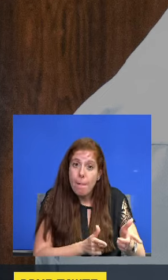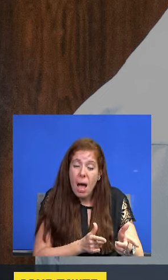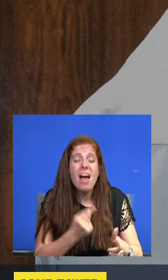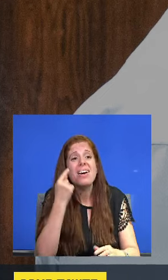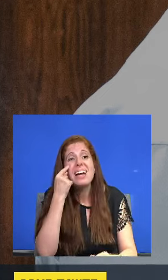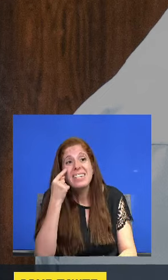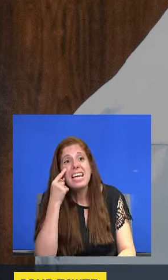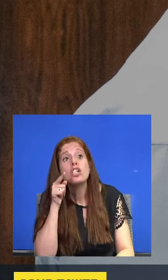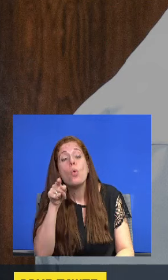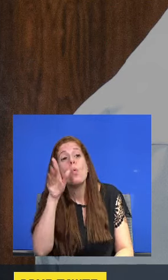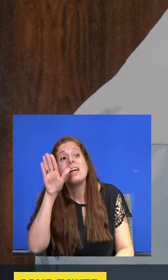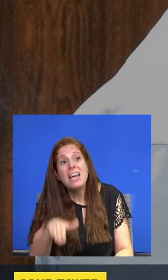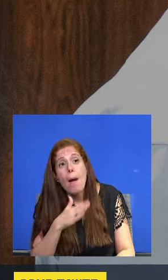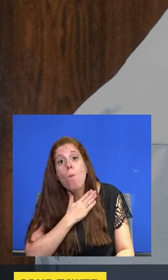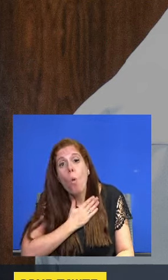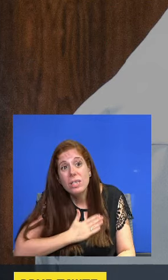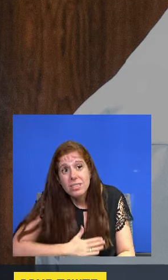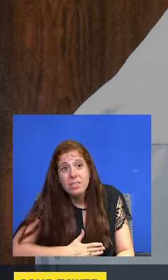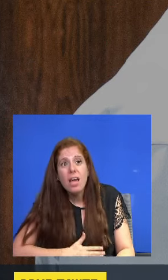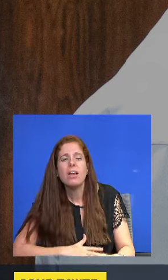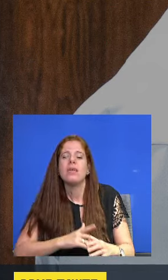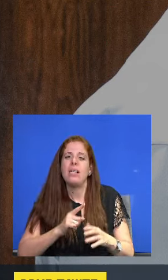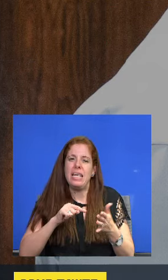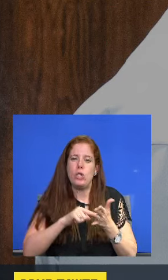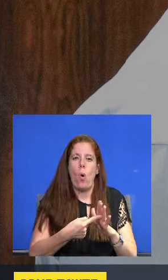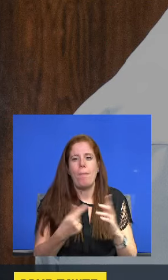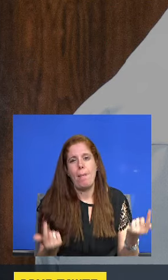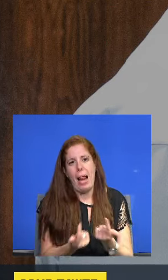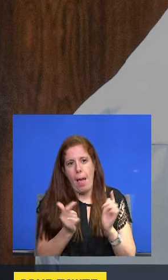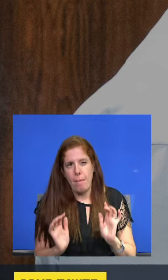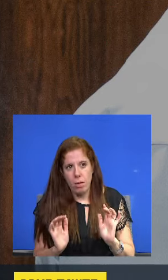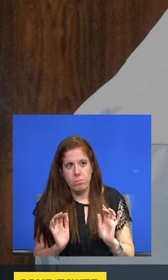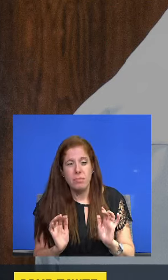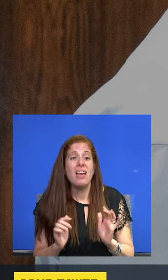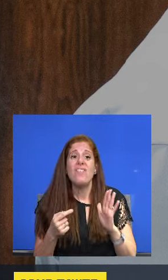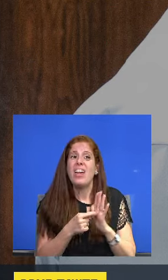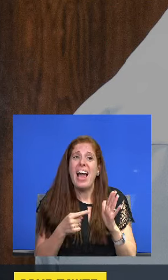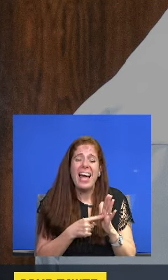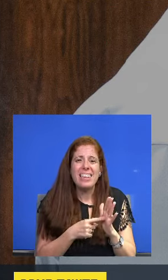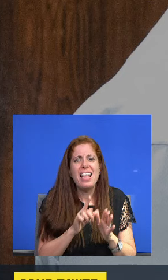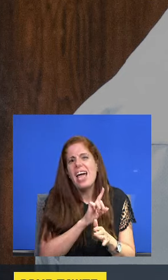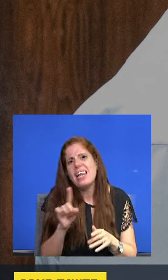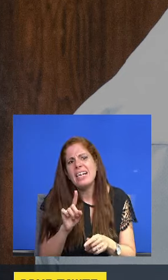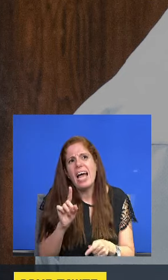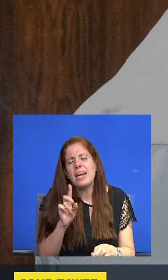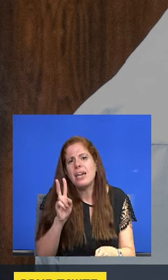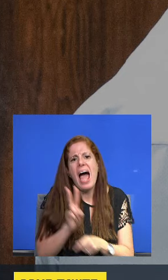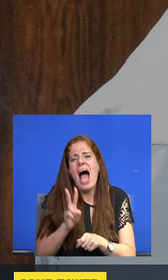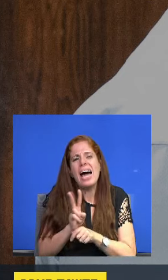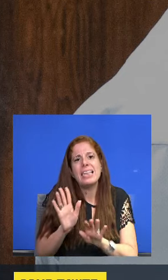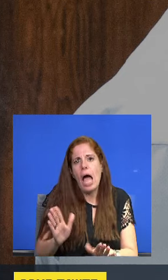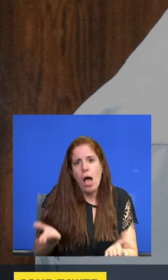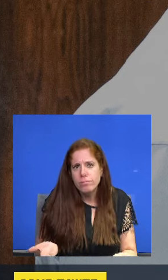שהוא גם רוצה ללבות ולחרחר מלחמה. אז, ולכן אין כאן אלמנט של